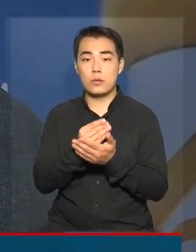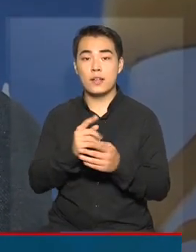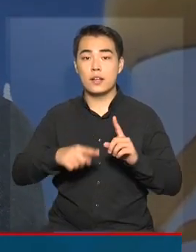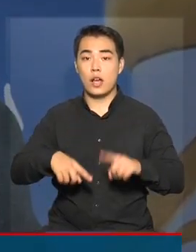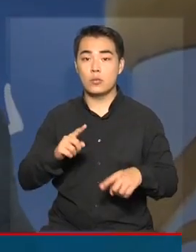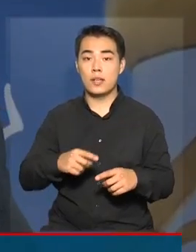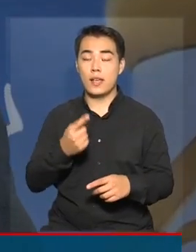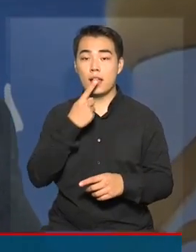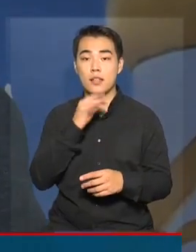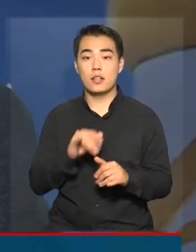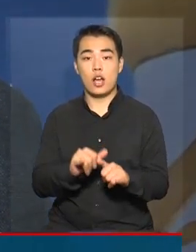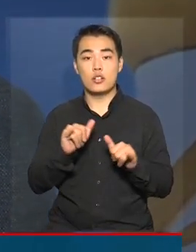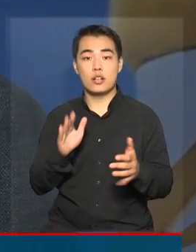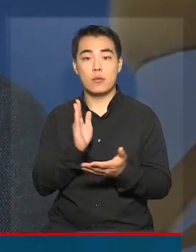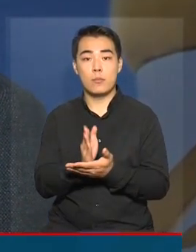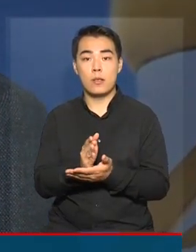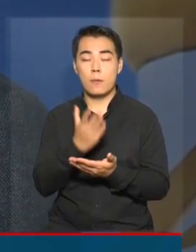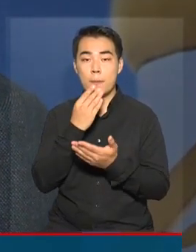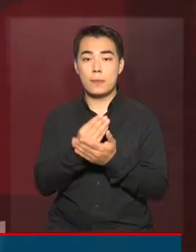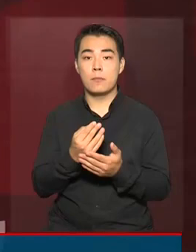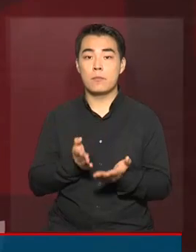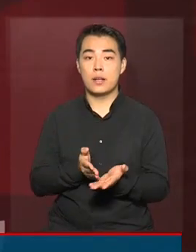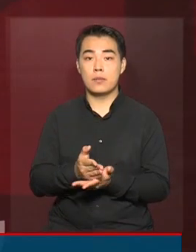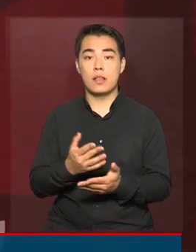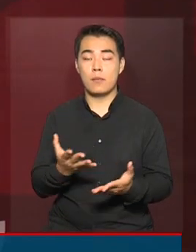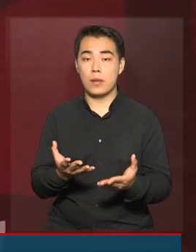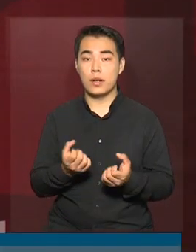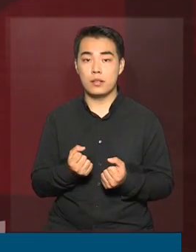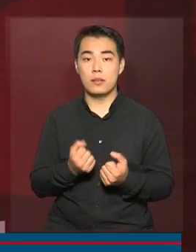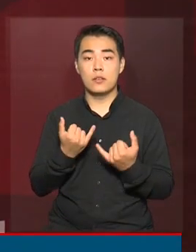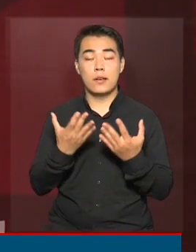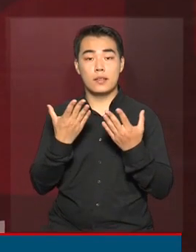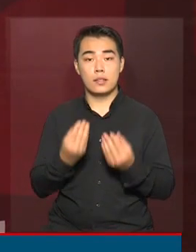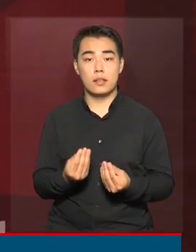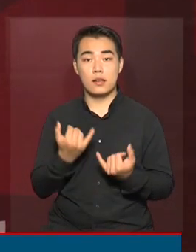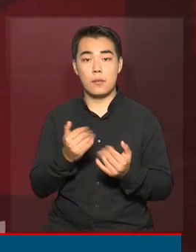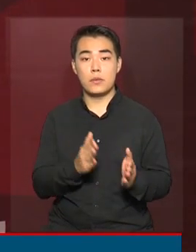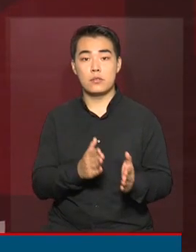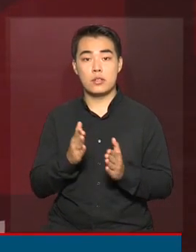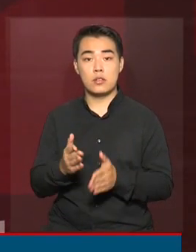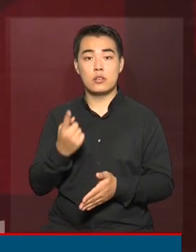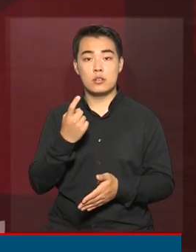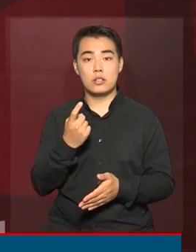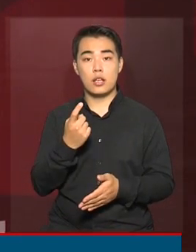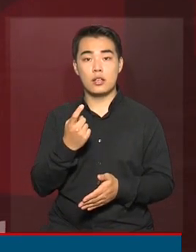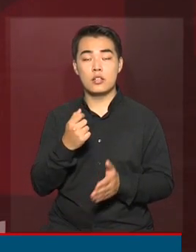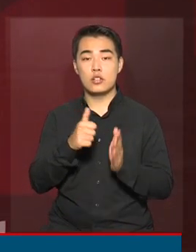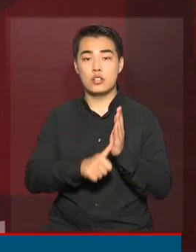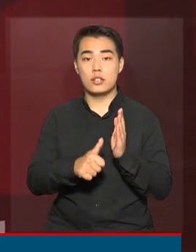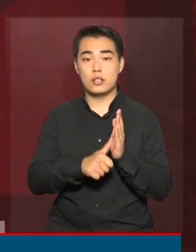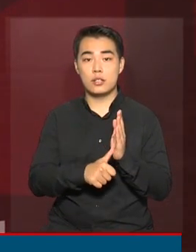и работают над расширением сферы его применения. В сегодняшний день мы охватываем порядка